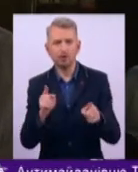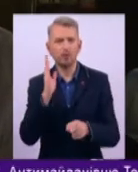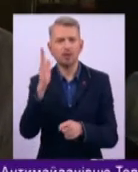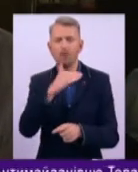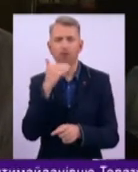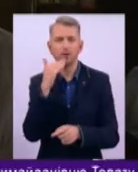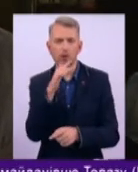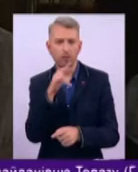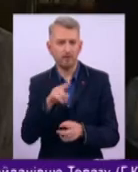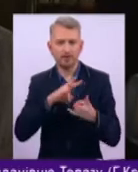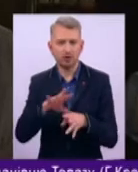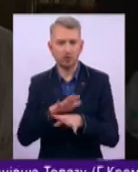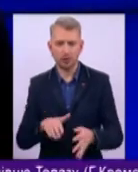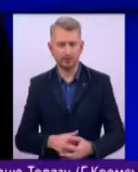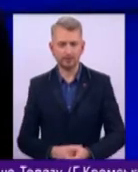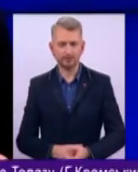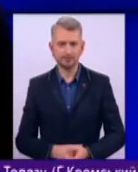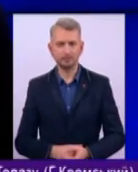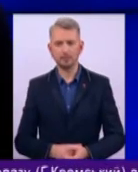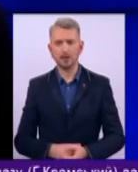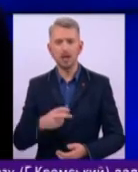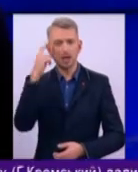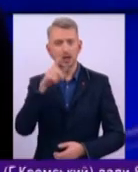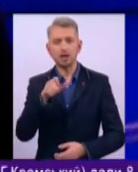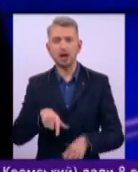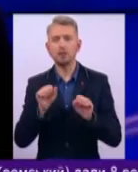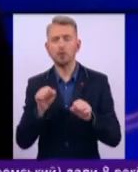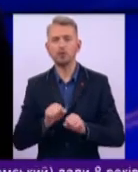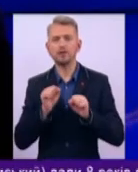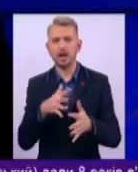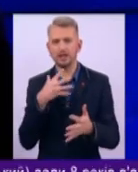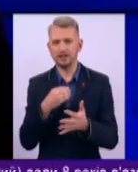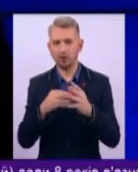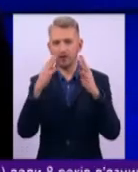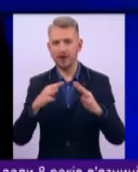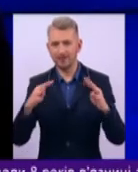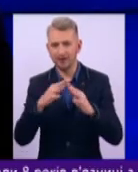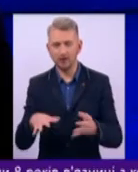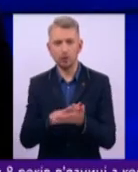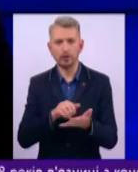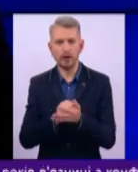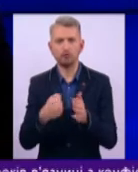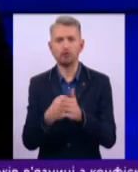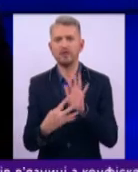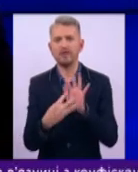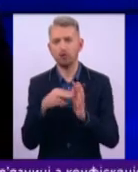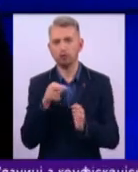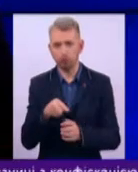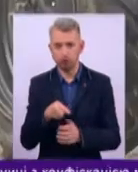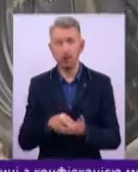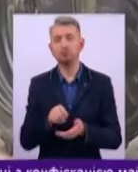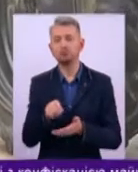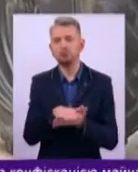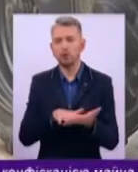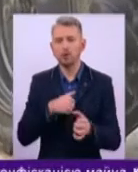він не шкодив. Кияни можуть здати свої ялинки на утилізацію до 9 лютого. «Київзеленбуд» продовжив